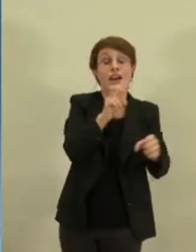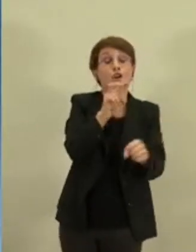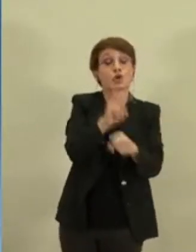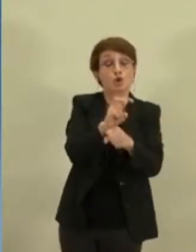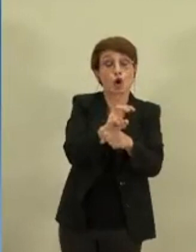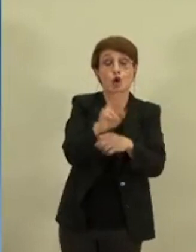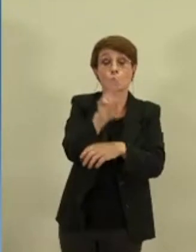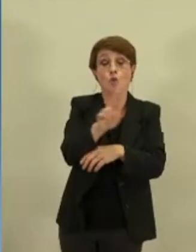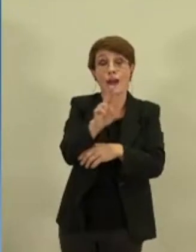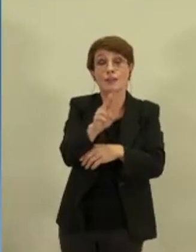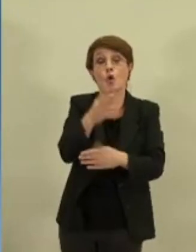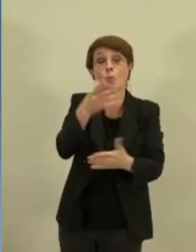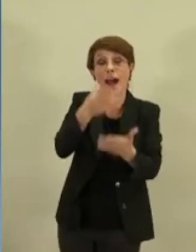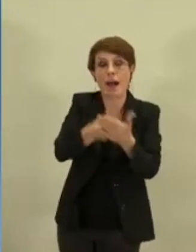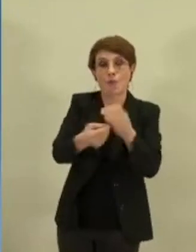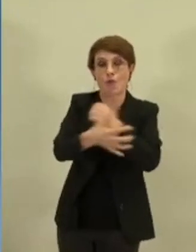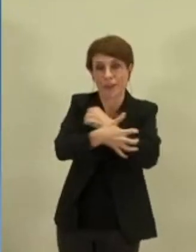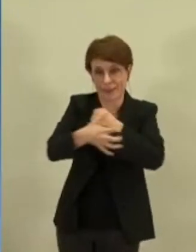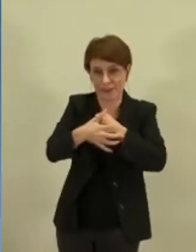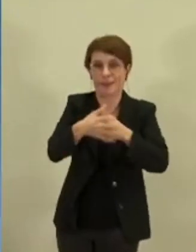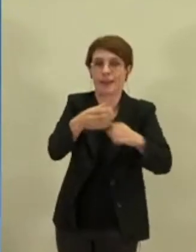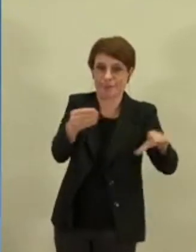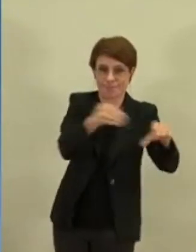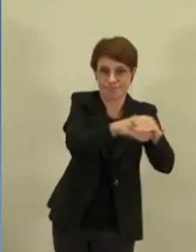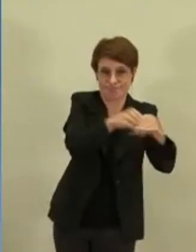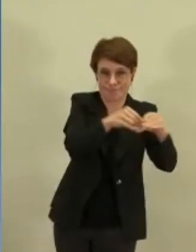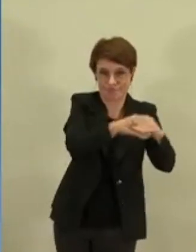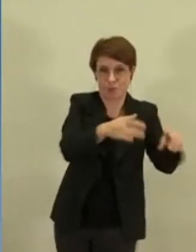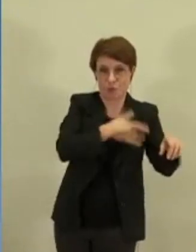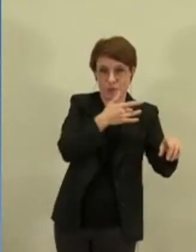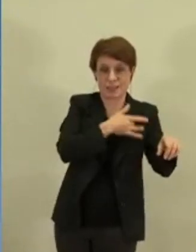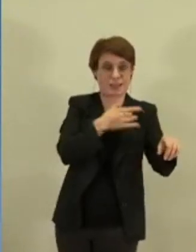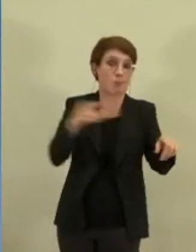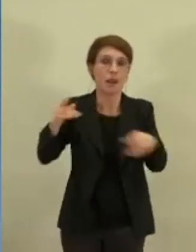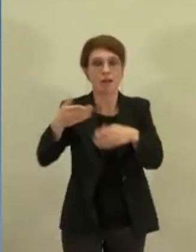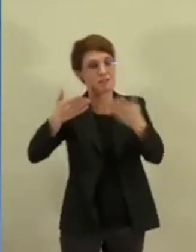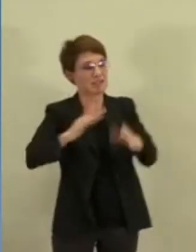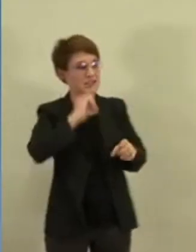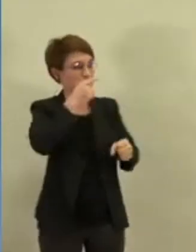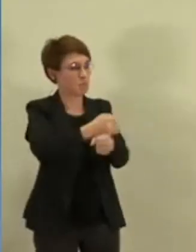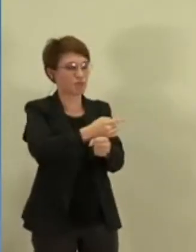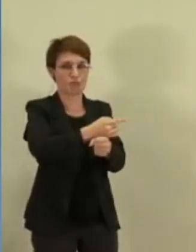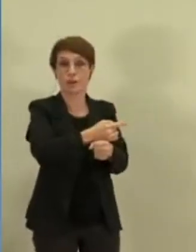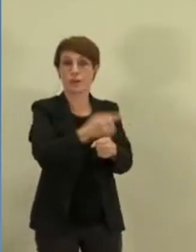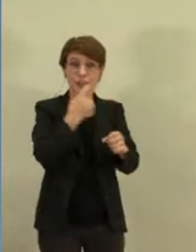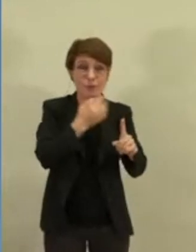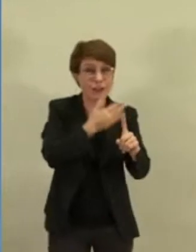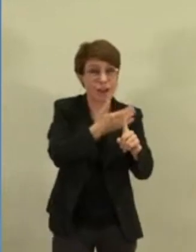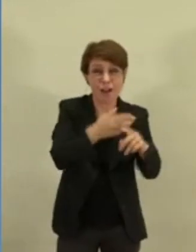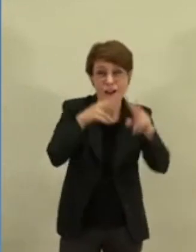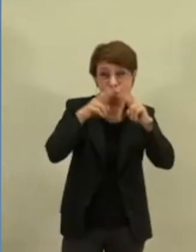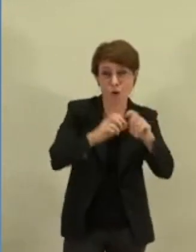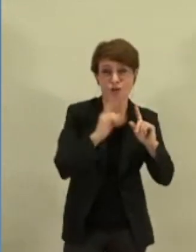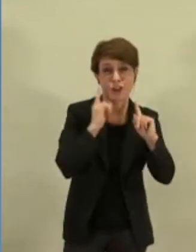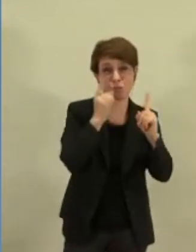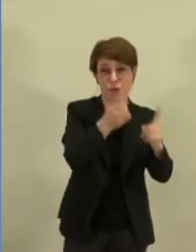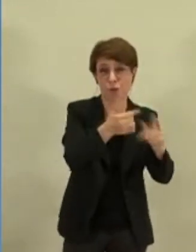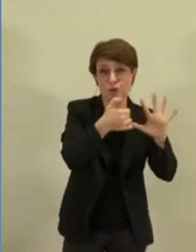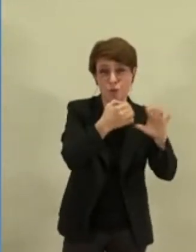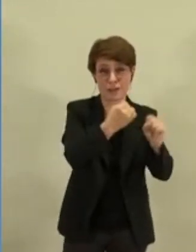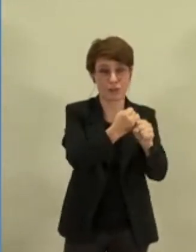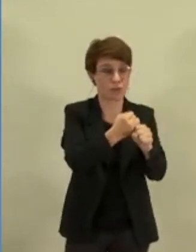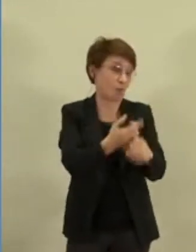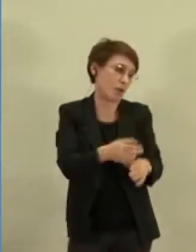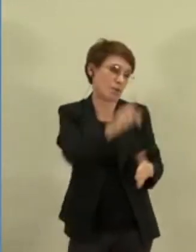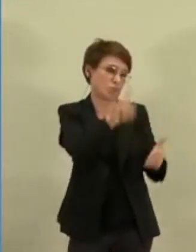appauvri. 60 années de recherche ont été jetées à la poubelle pour satisfaire à l'air du temps, s'indigneront les parlementaires de